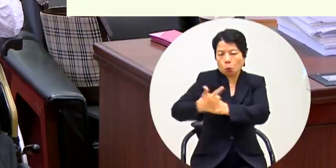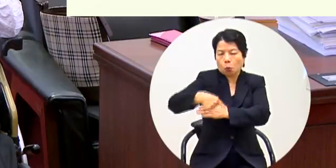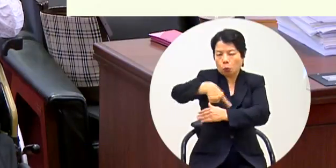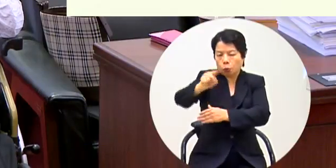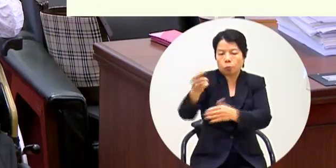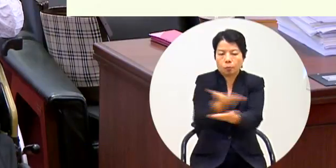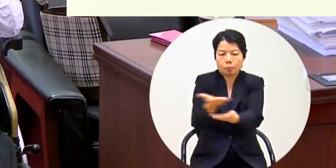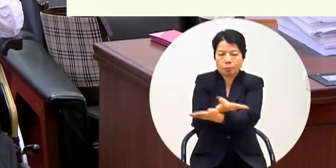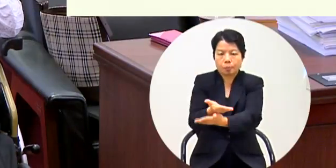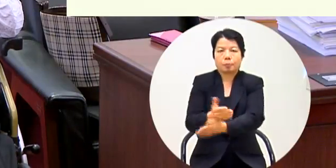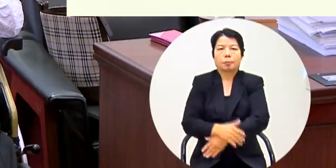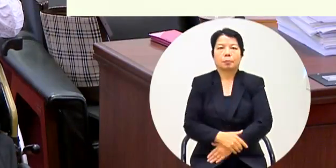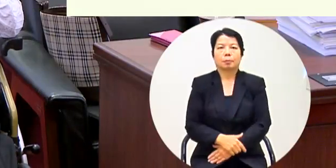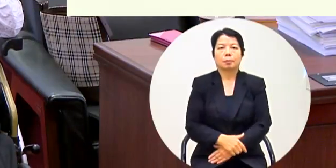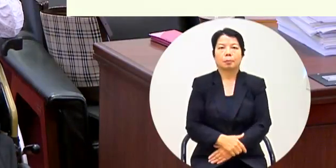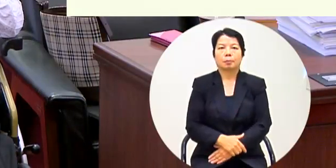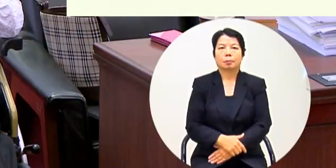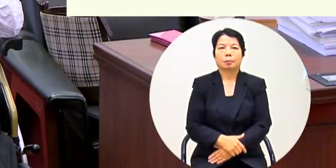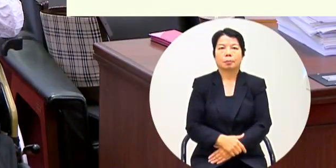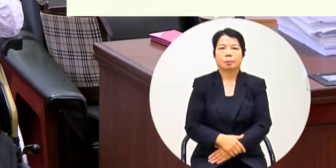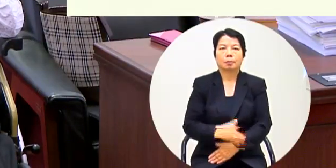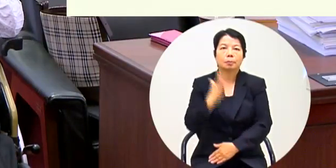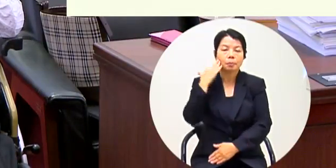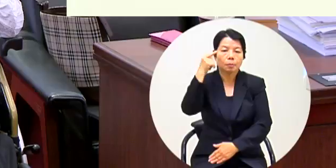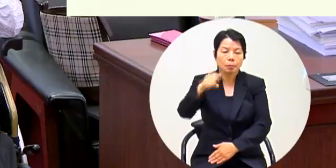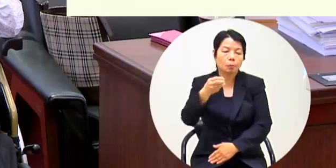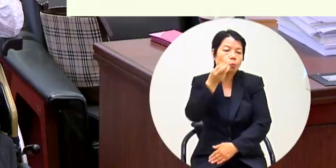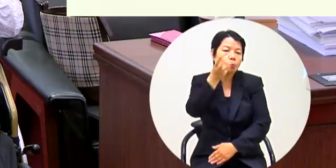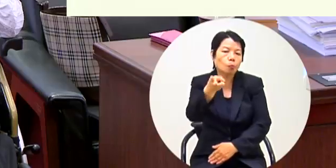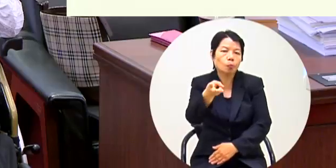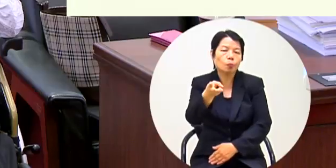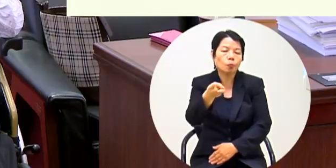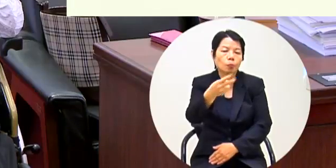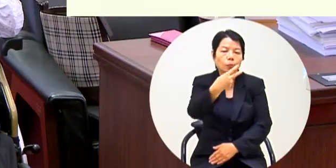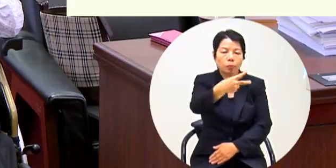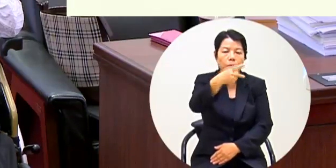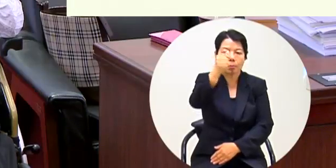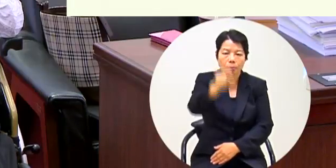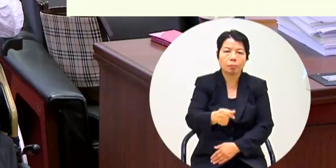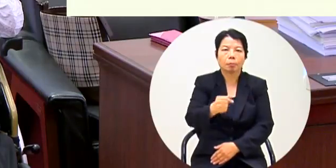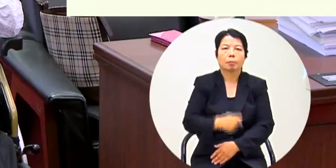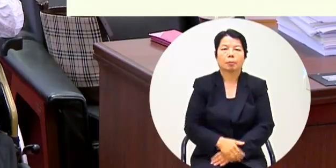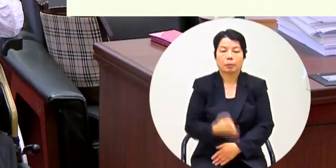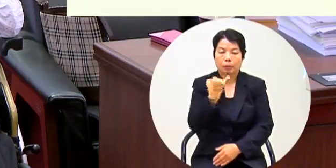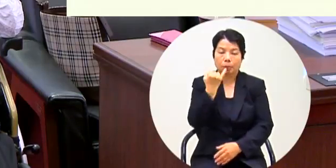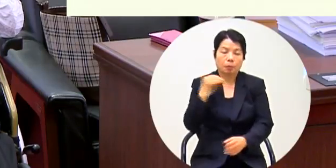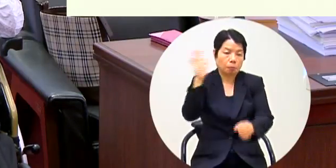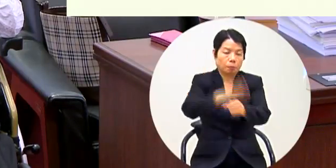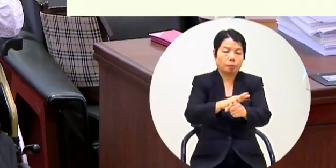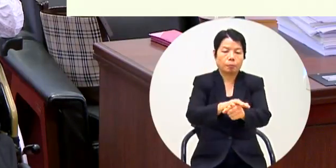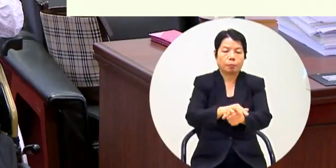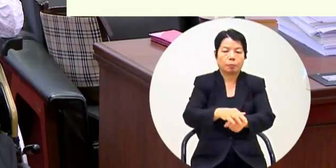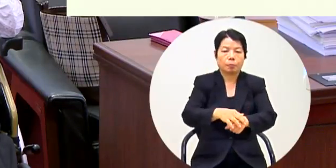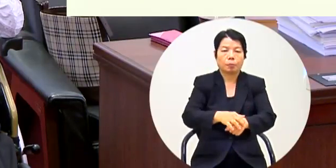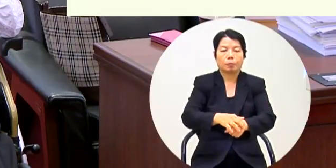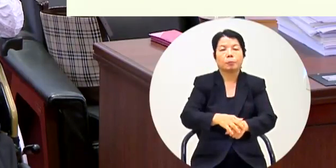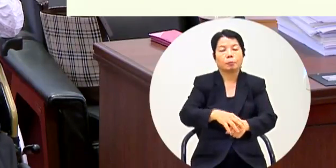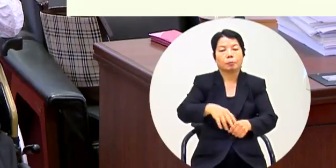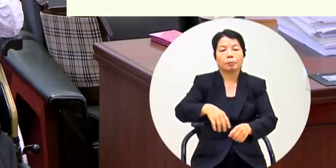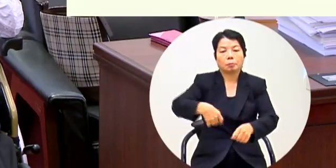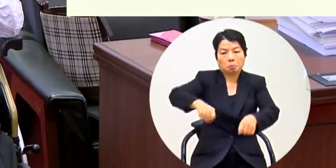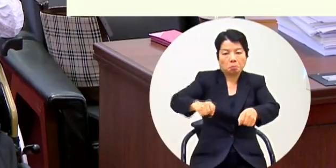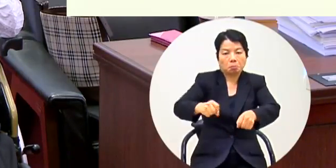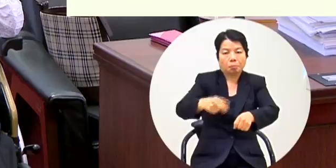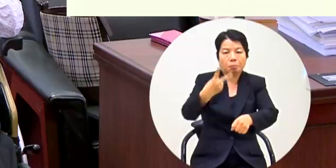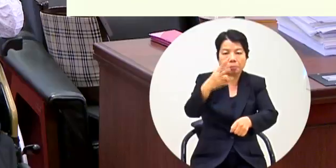说用这样三个月两亿来算，可以补助两万辆，好，那你知道减少两万台这个二行程